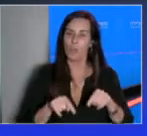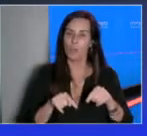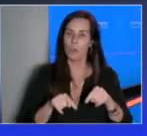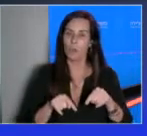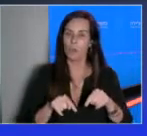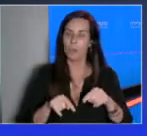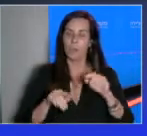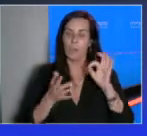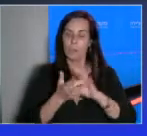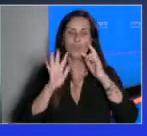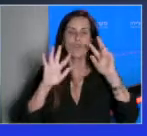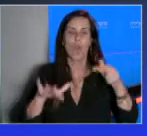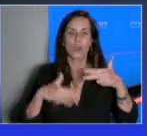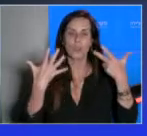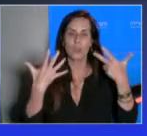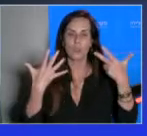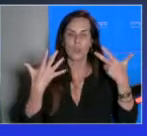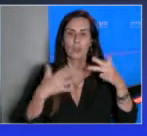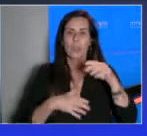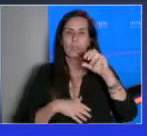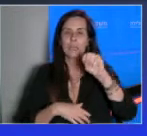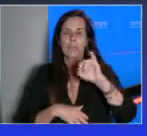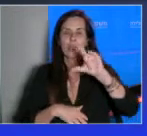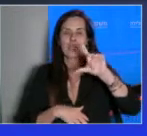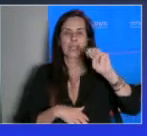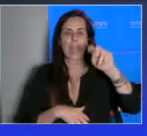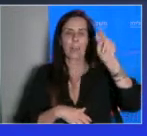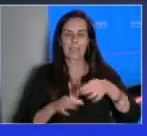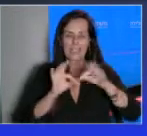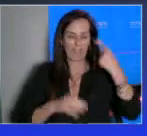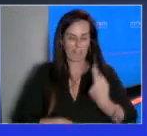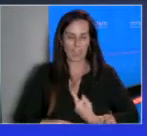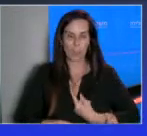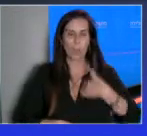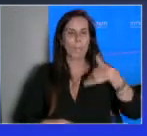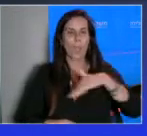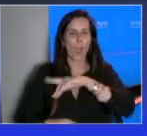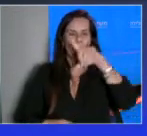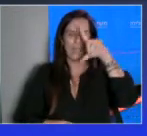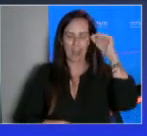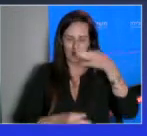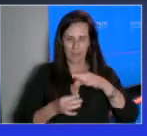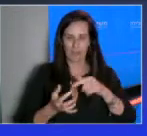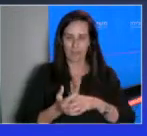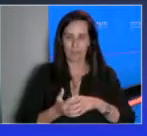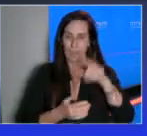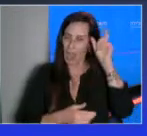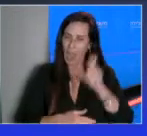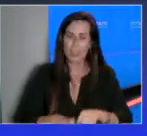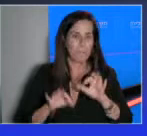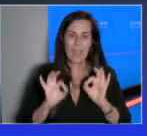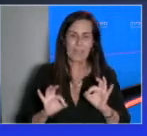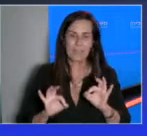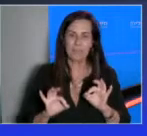עברו 8 שנים, מהיום שבו משה סילמן הצית את עצמו ברחוב קפלן 5 בתל אביב. האיש